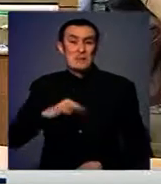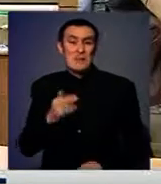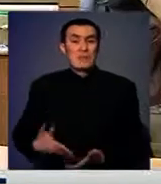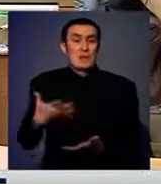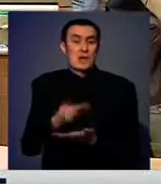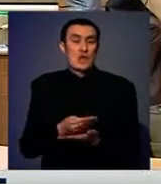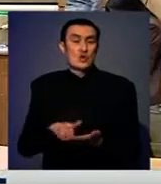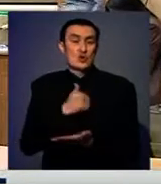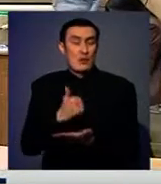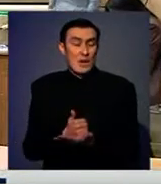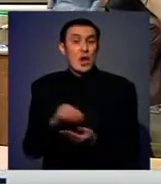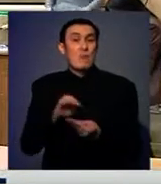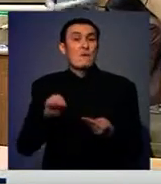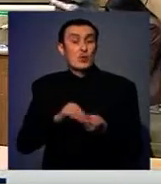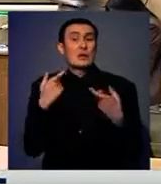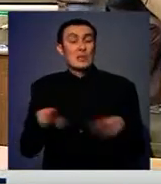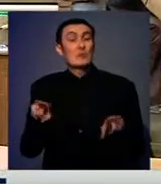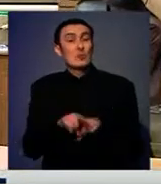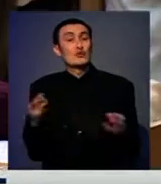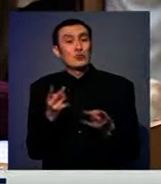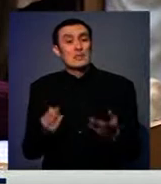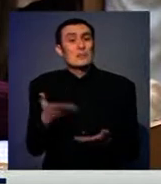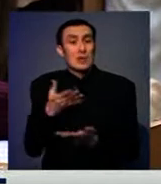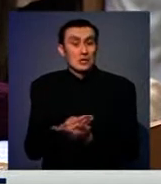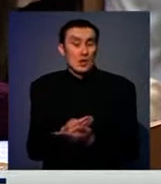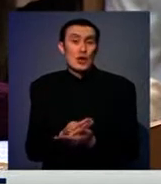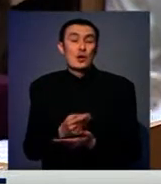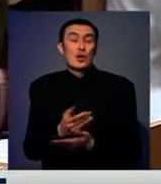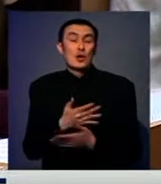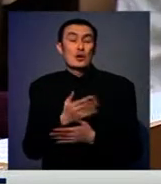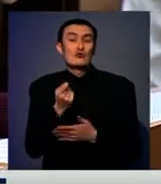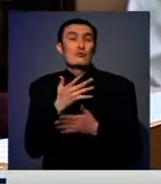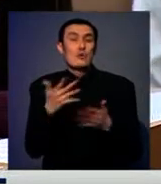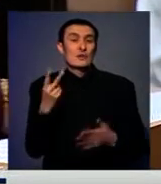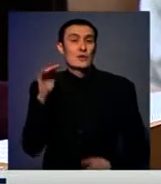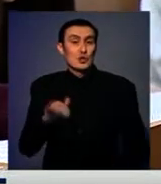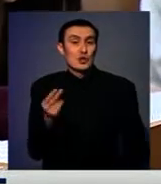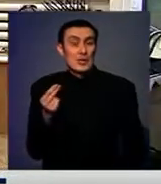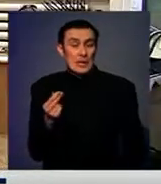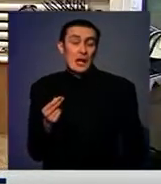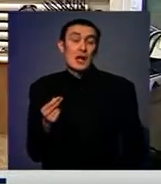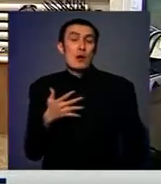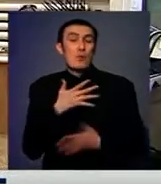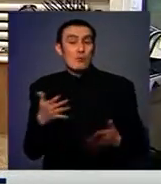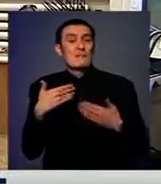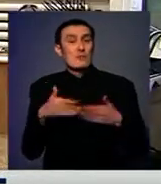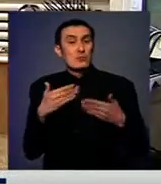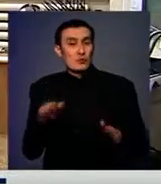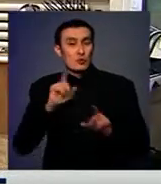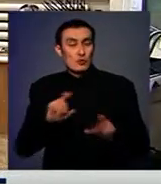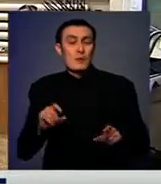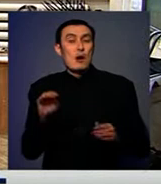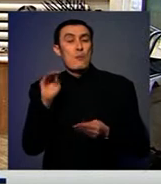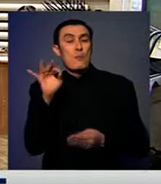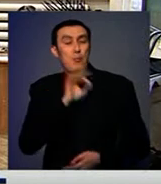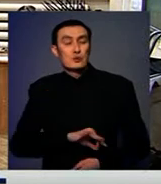основе. Кстати, за повторный экзамен также придется заплатить чуть выше 2000 тенге. Тем не менее, все больше выпускников пользуются вторым